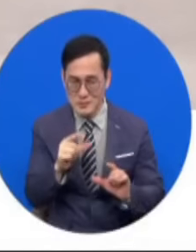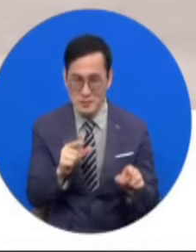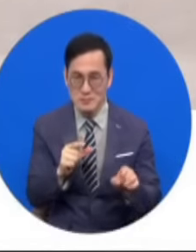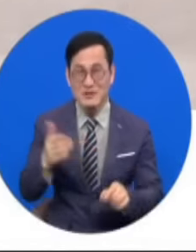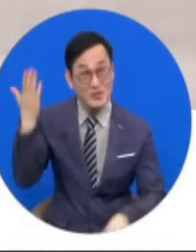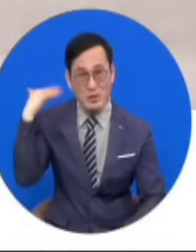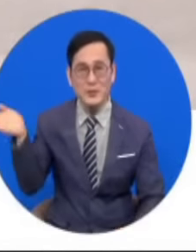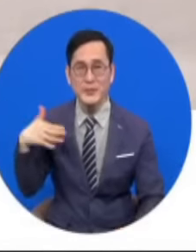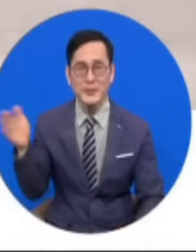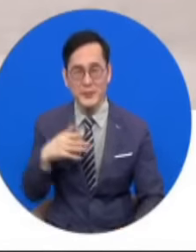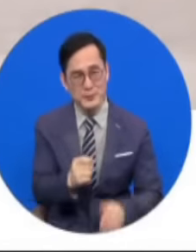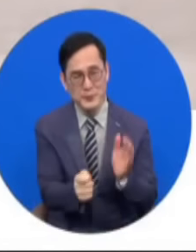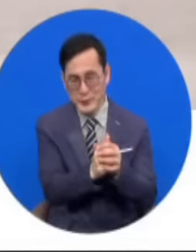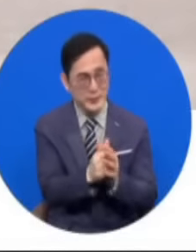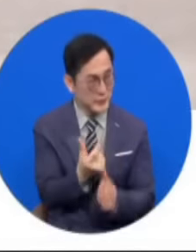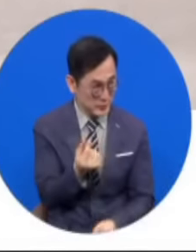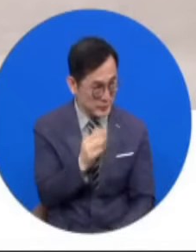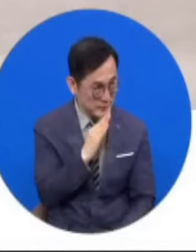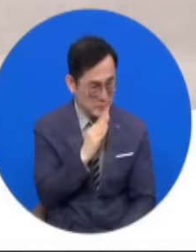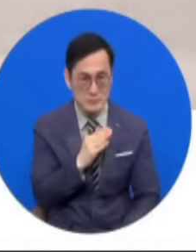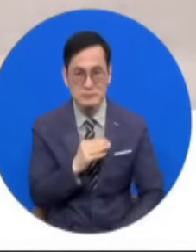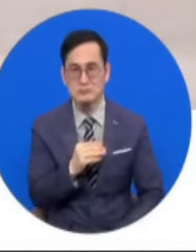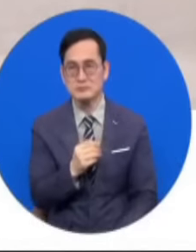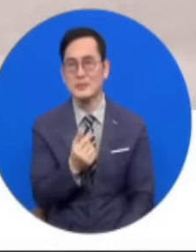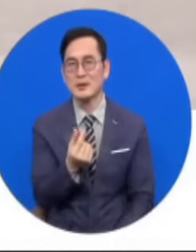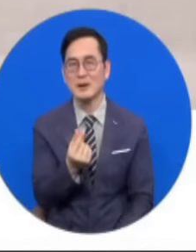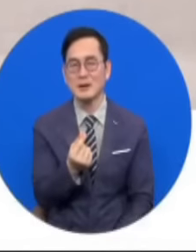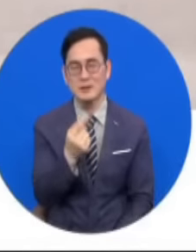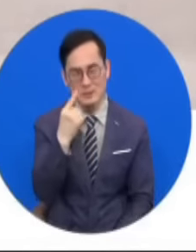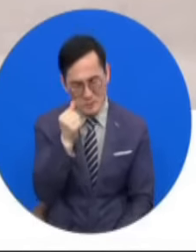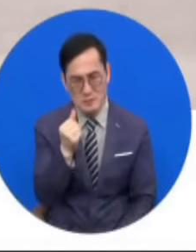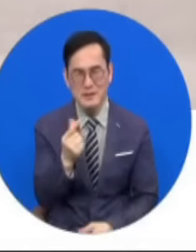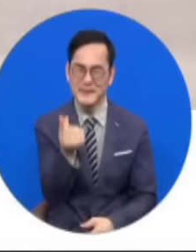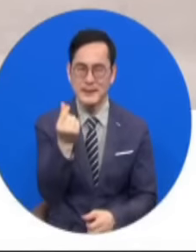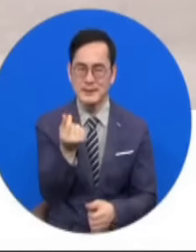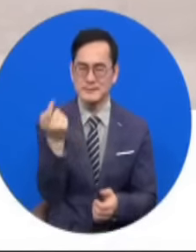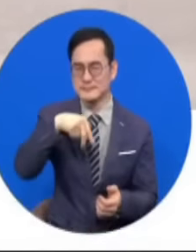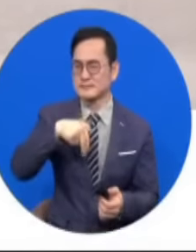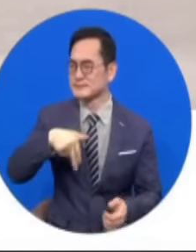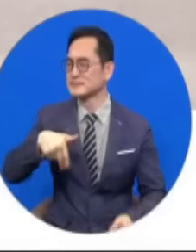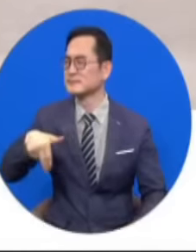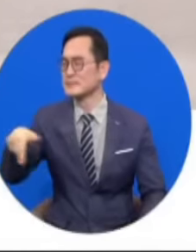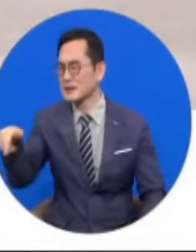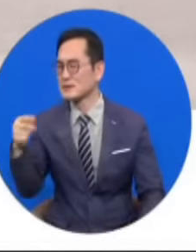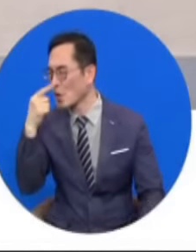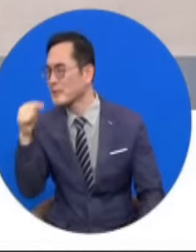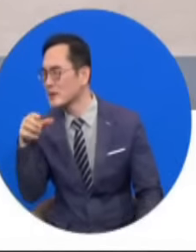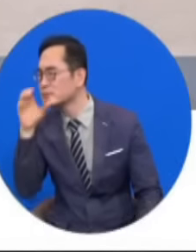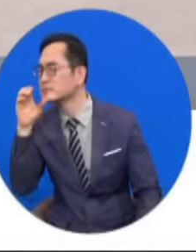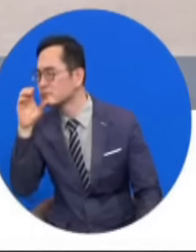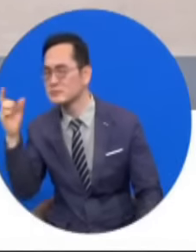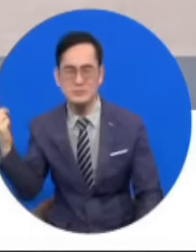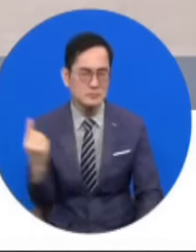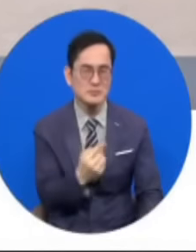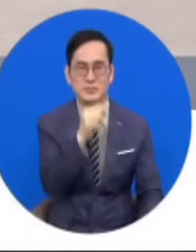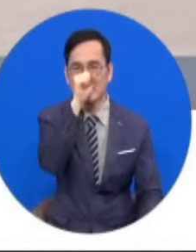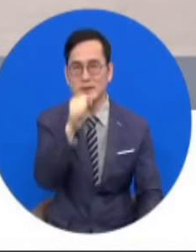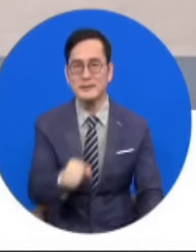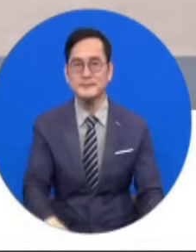따져봤을 때 졸음이 쏟아지면 즉각 일어나서 빨리 휴계실 가서 커피 한잔 마시고 들어오는게 전 맞다고 생각해요